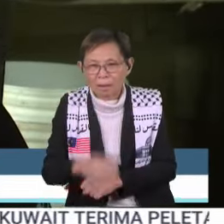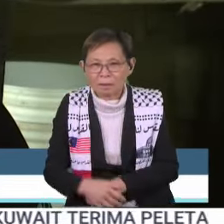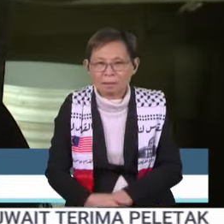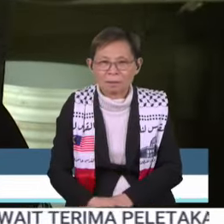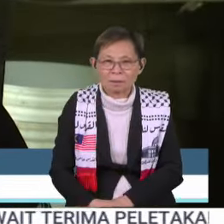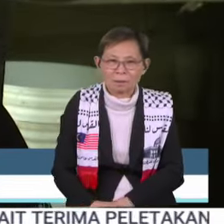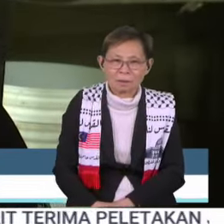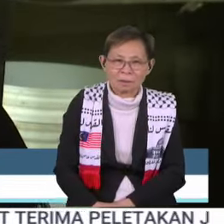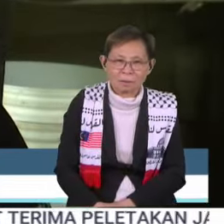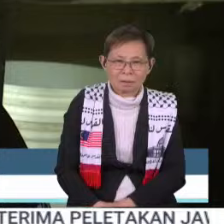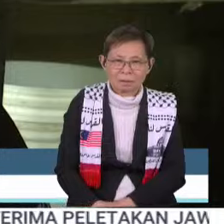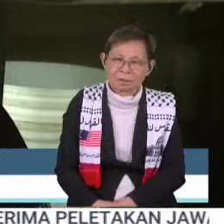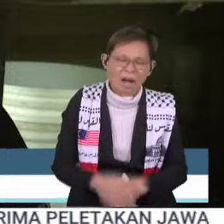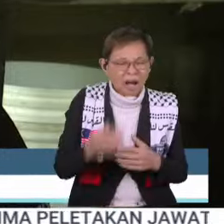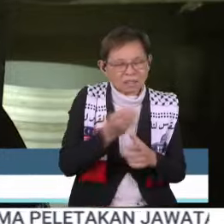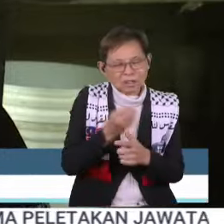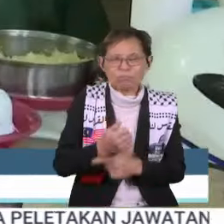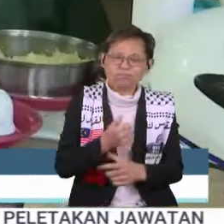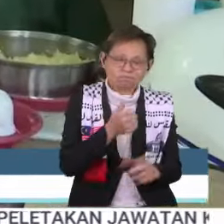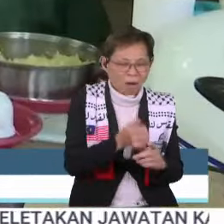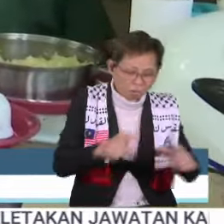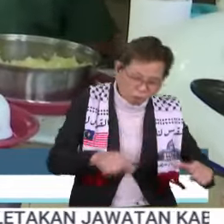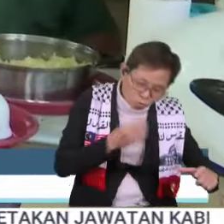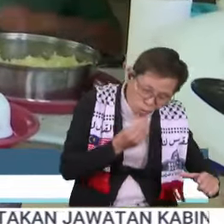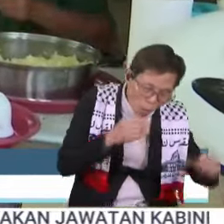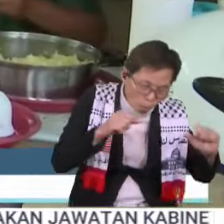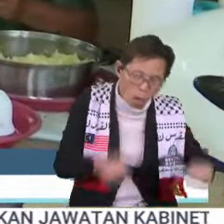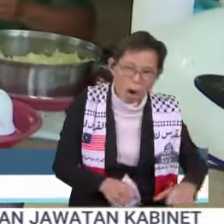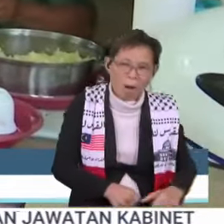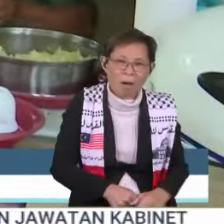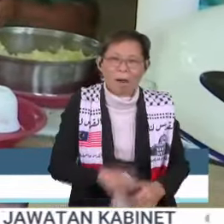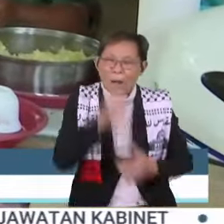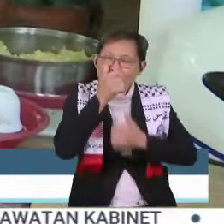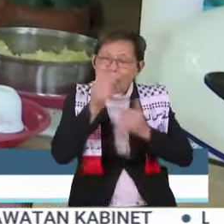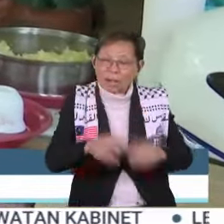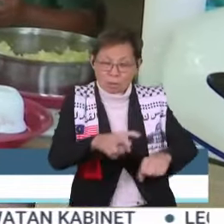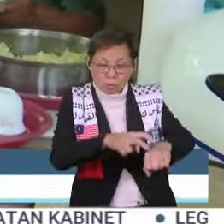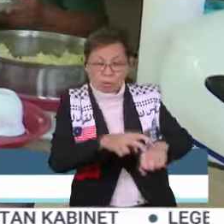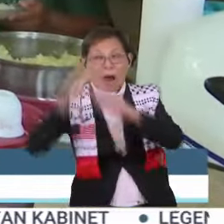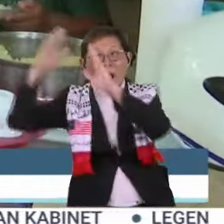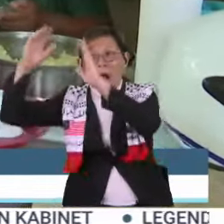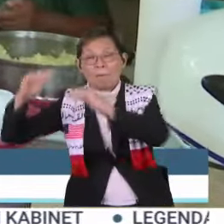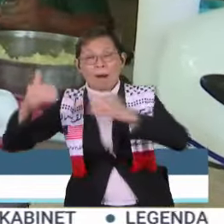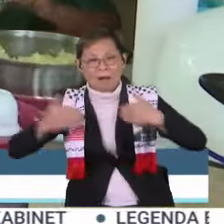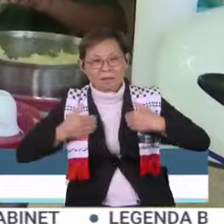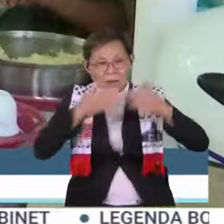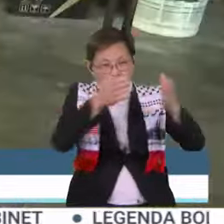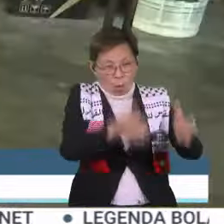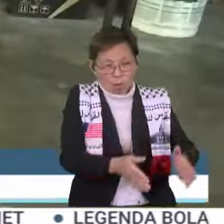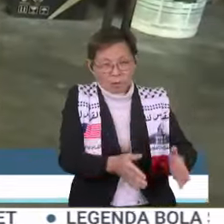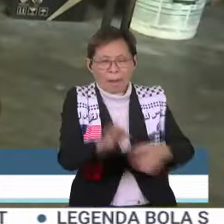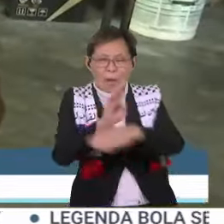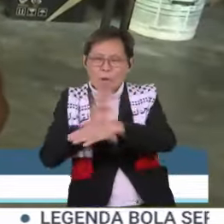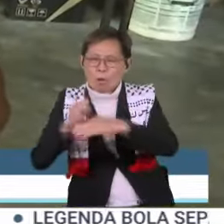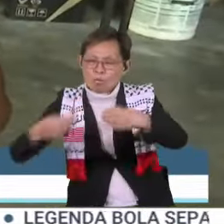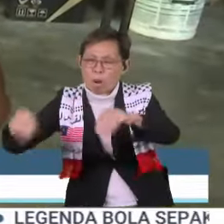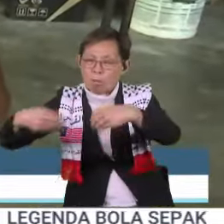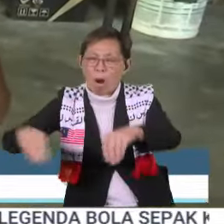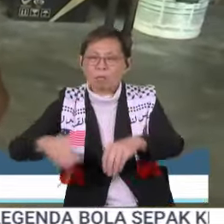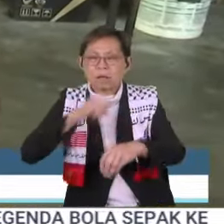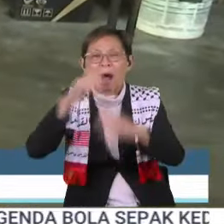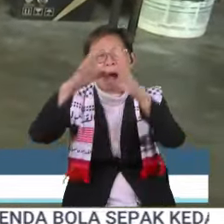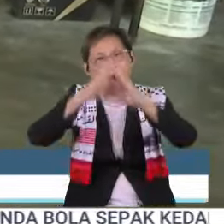tu memang dia makan gitu ya lah. Sementara itu, penggemar ubi ini berharap agar ada pihak mengkomersialkannya agar